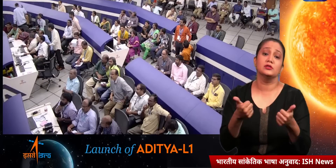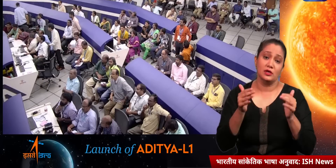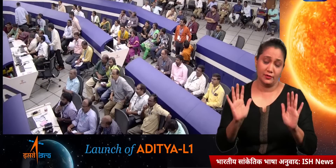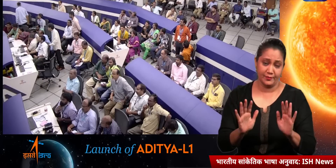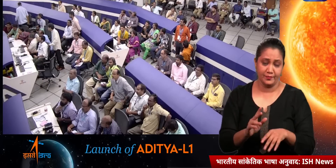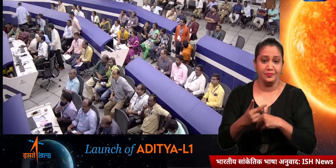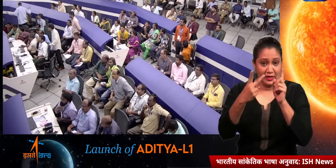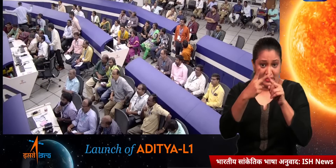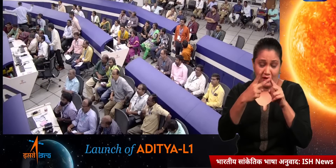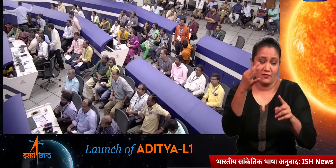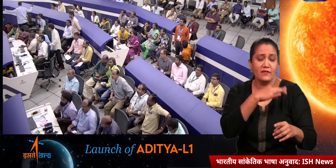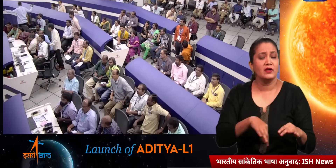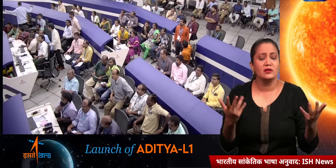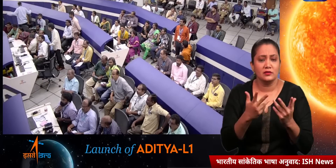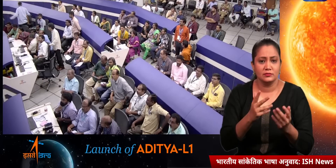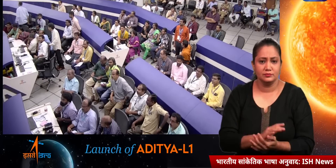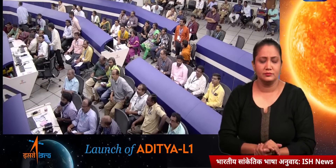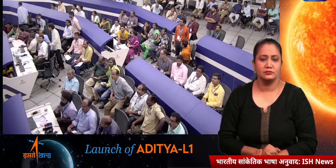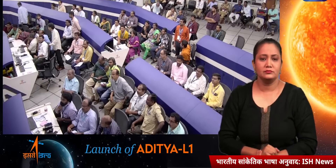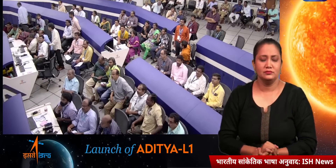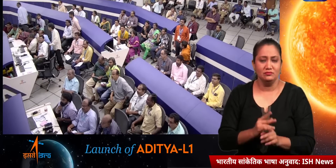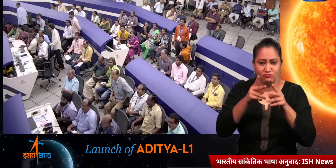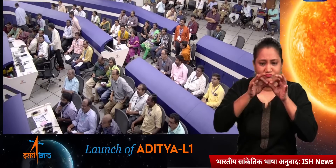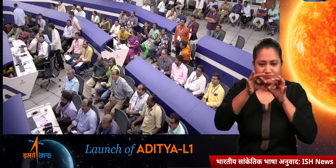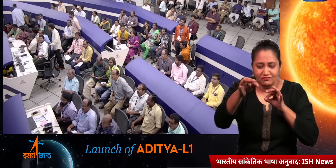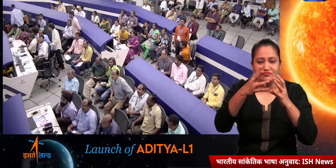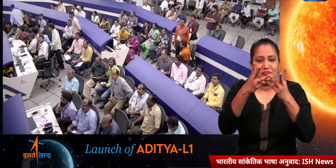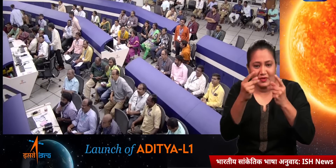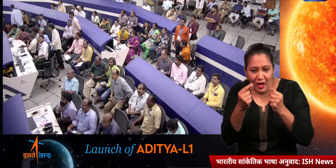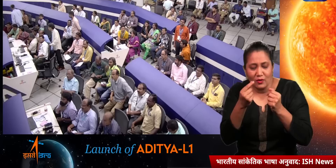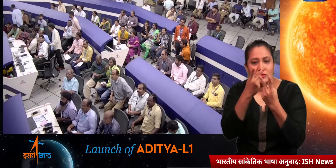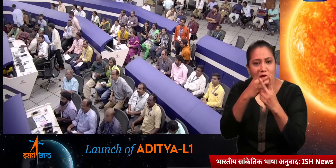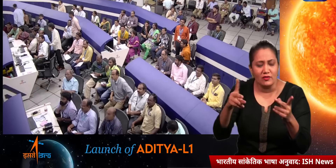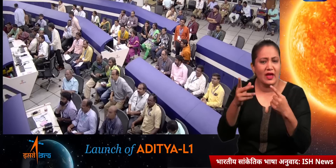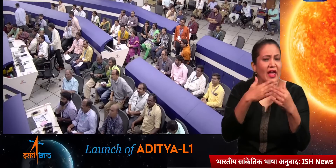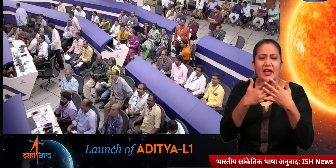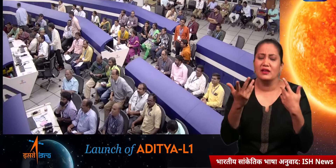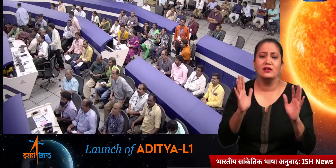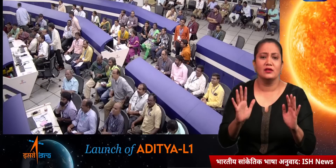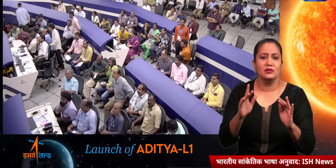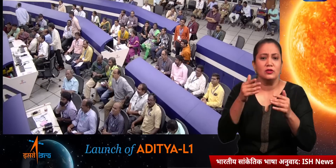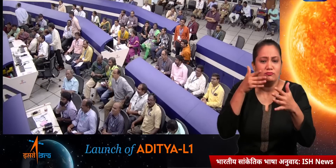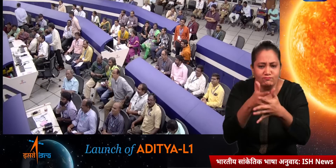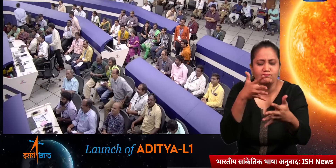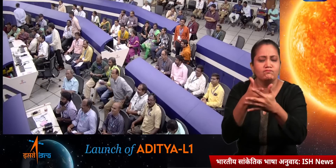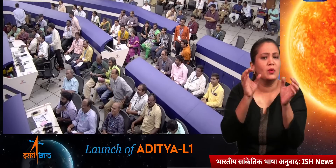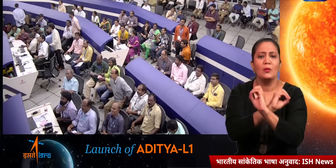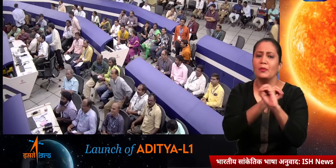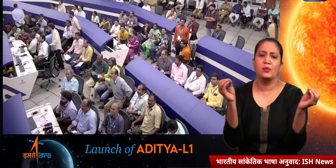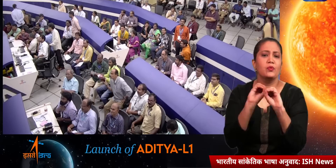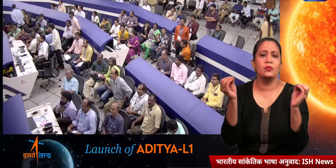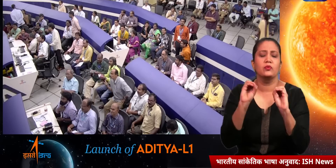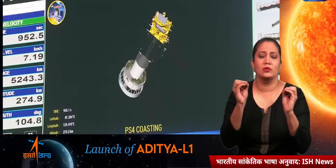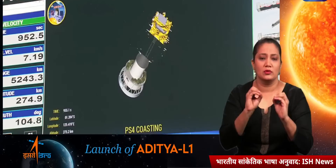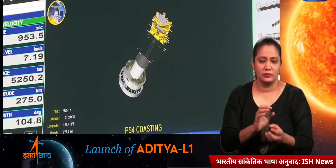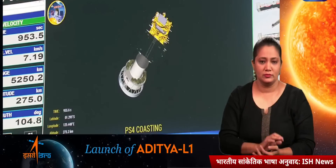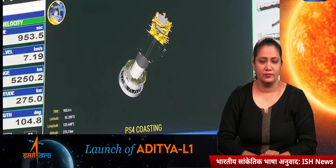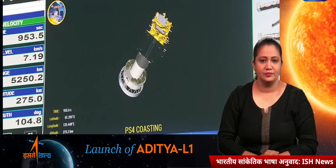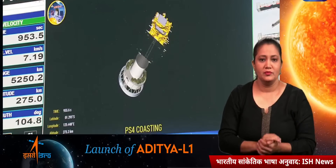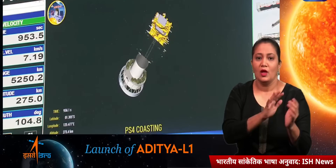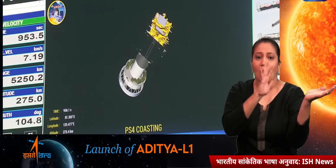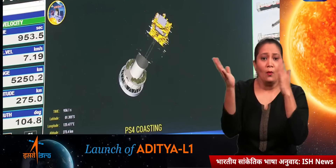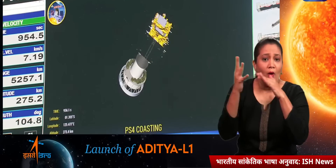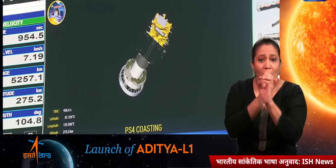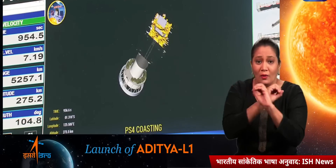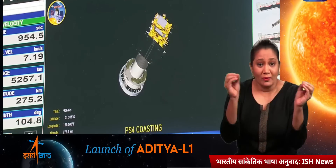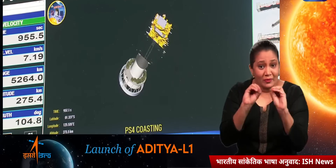दूसरा फायदा यह कि विभिन्न मापन या विश्लेषणों के लिए किसी भी तरह की रुकावट या कमी नहीं आएगी। वायु न होने